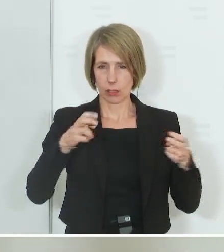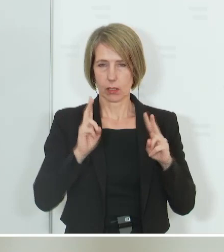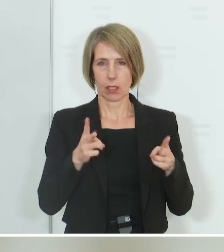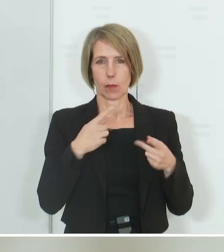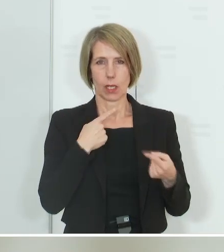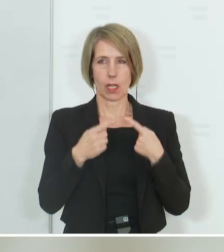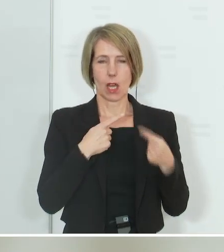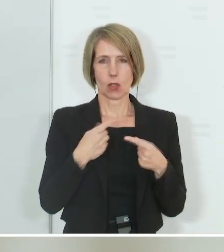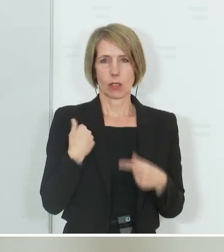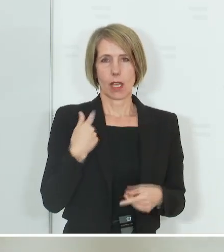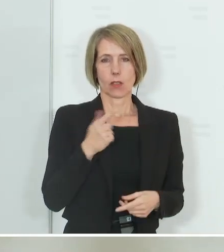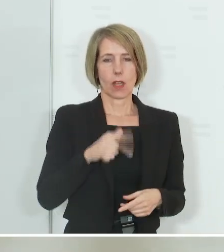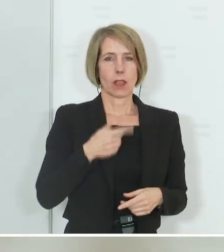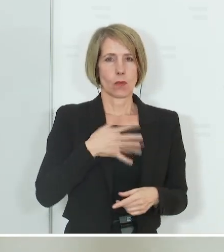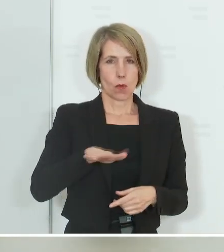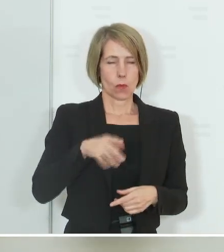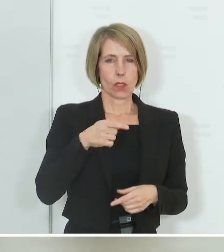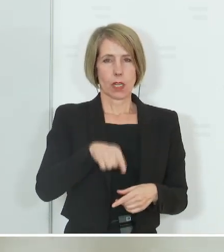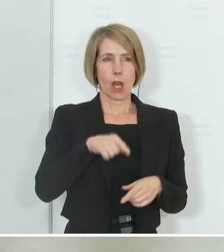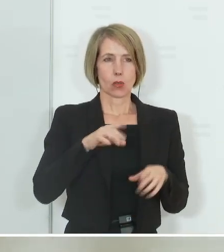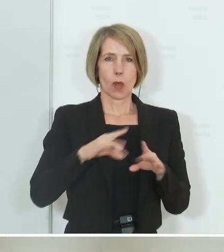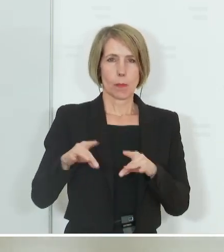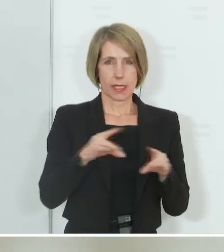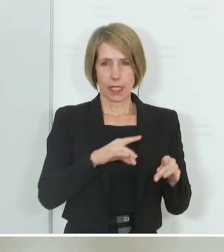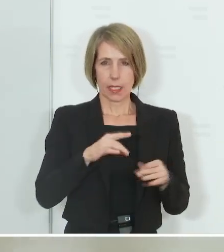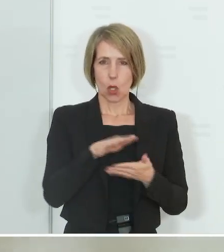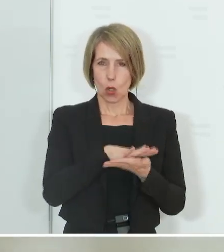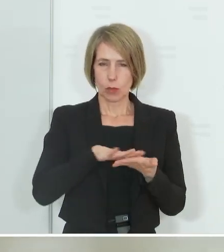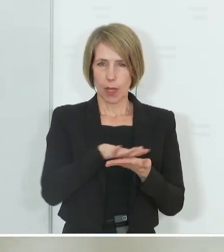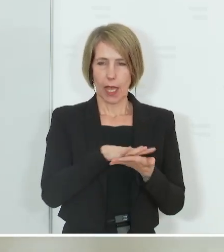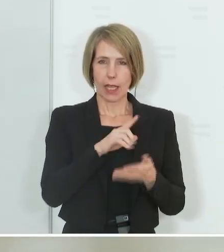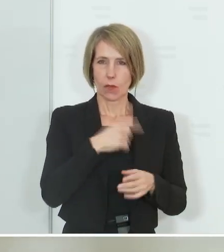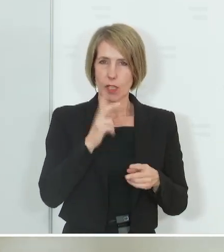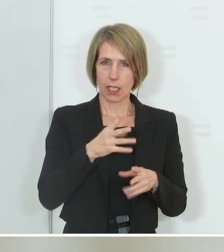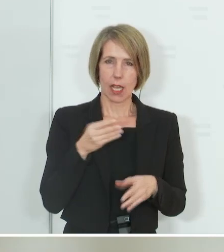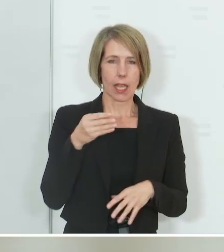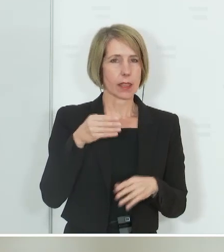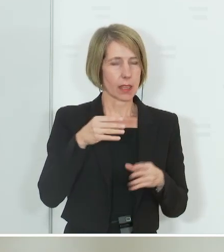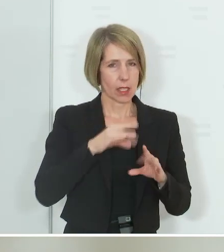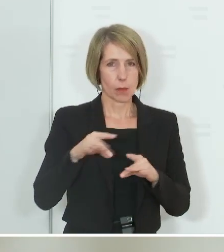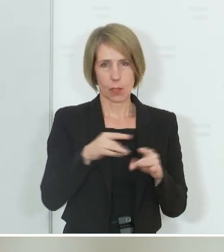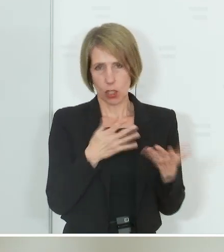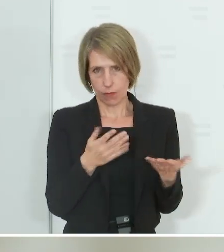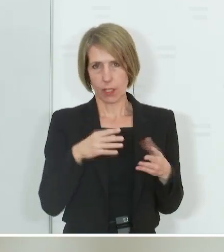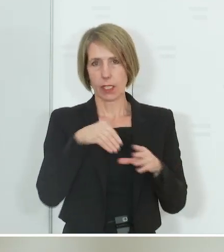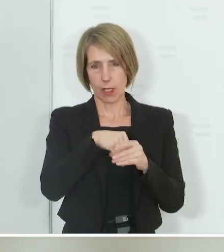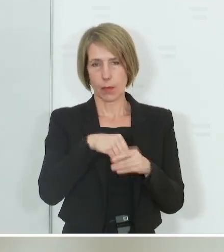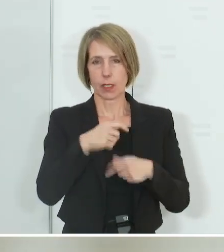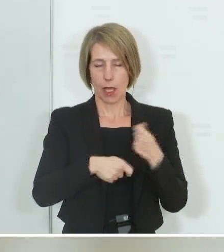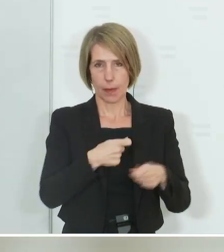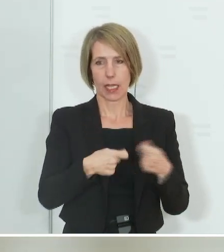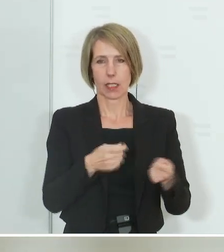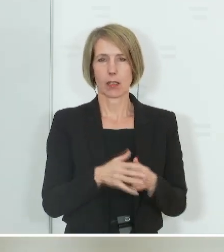seit 2015 ist das ein weiteres Betätigungsfeld, wo wir uns beide einbringen können. Die europäische politische